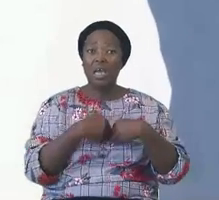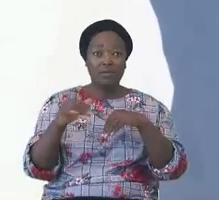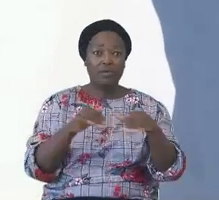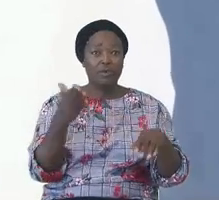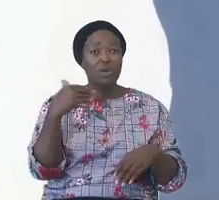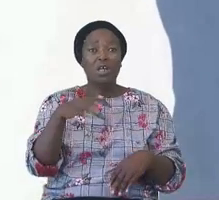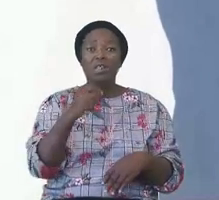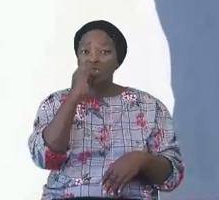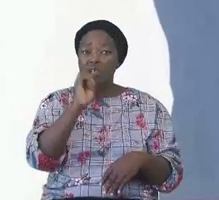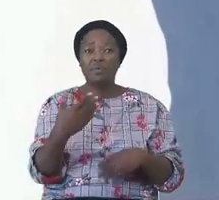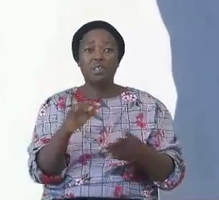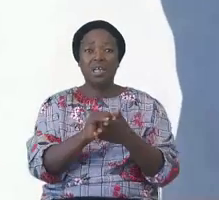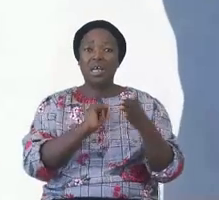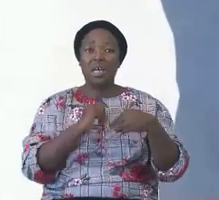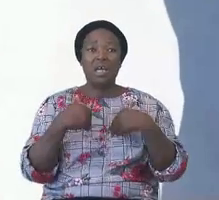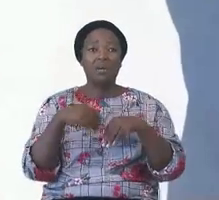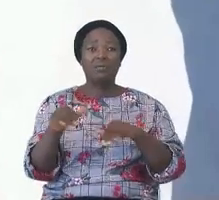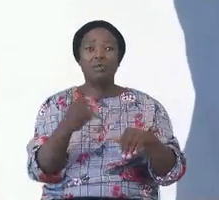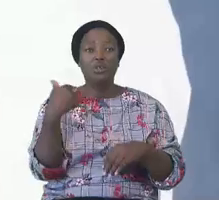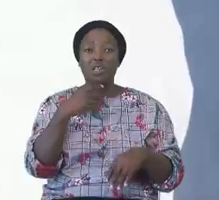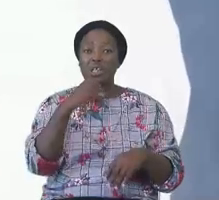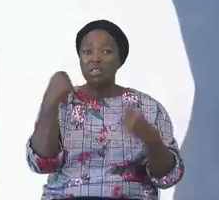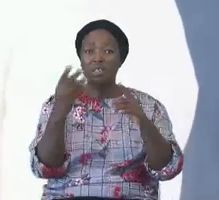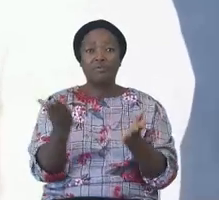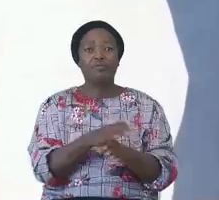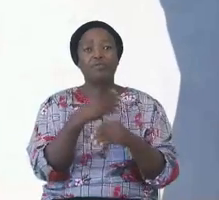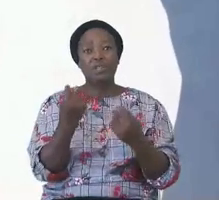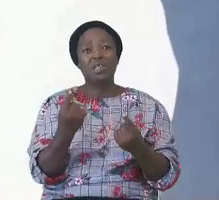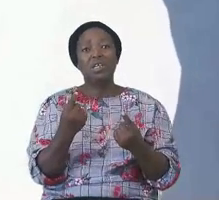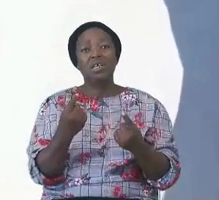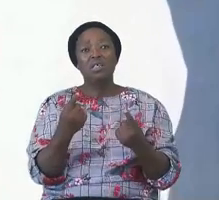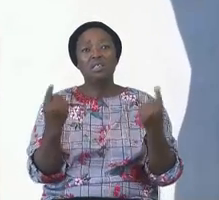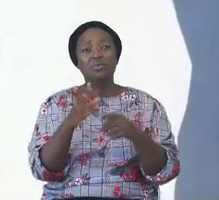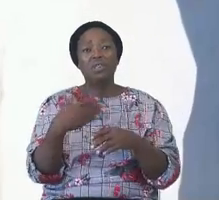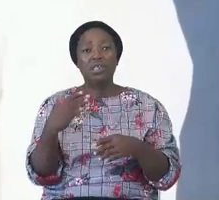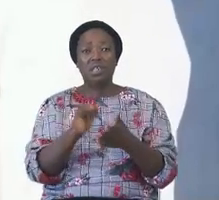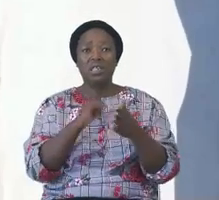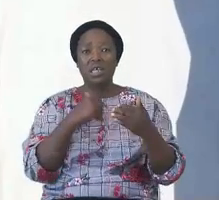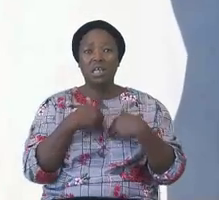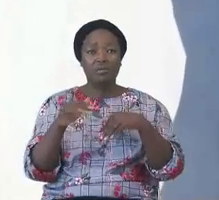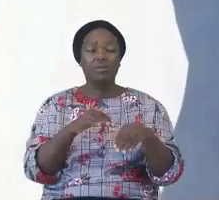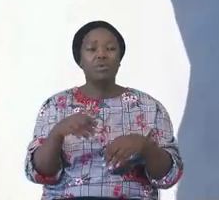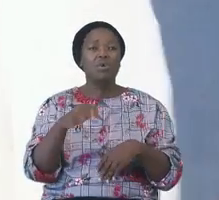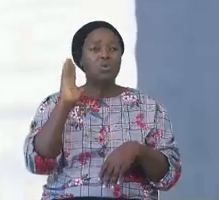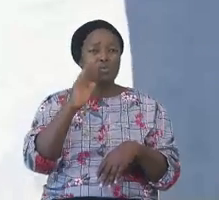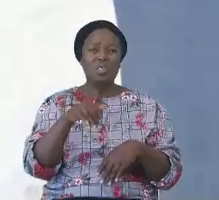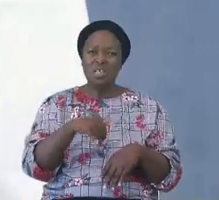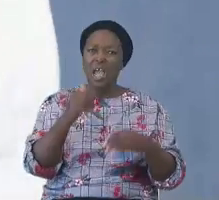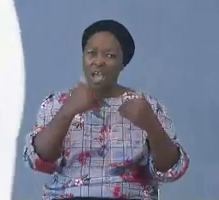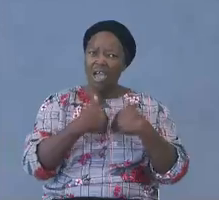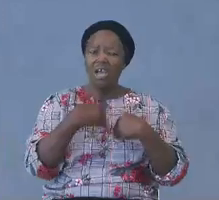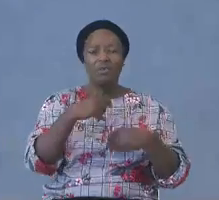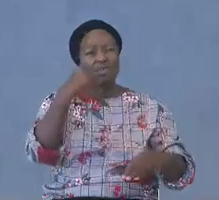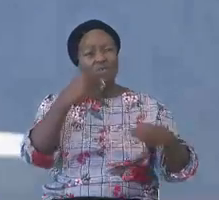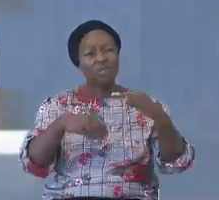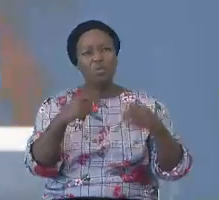toutes bonnes choses que j'ai faites, les mauvaises choses que j'ai faites, les mauvaises choses que j'ai faites, les choses pécheresses que